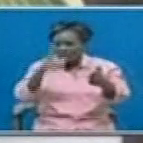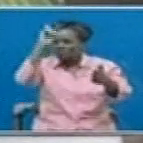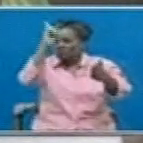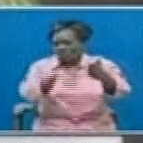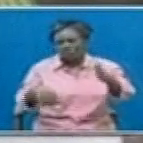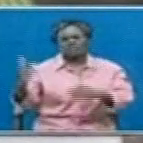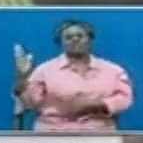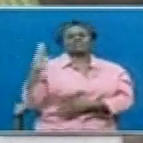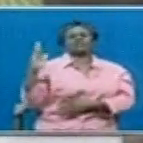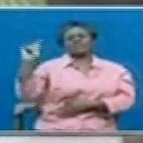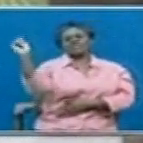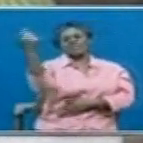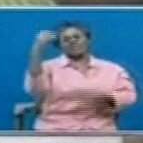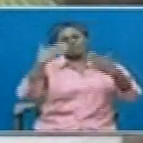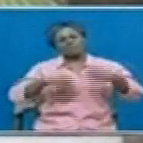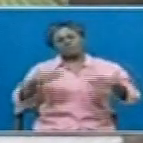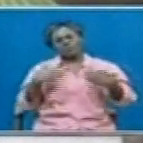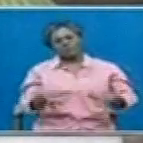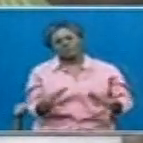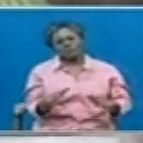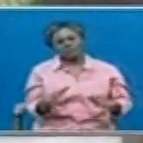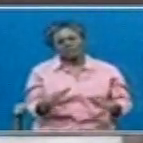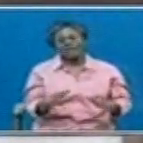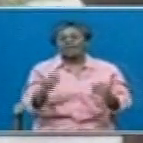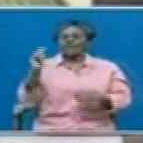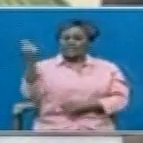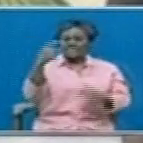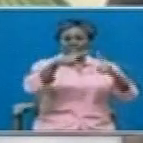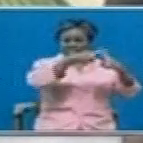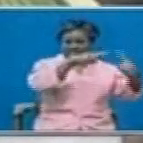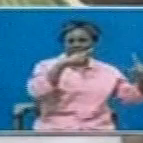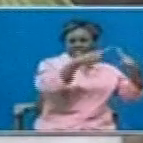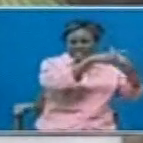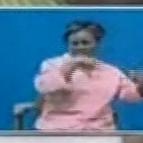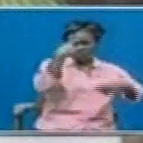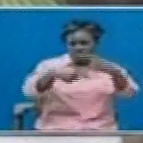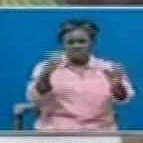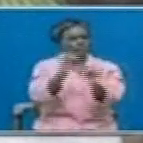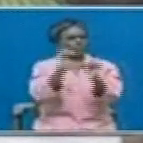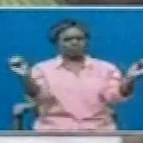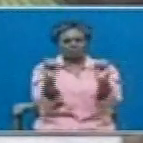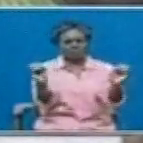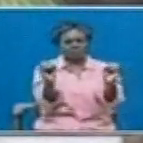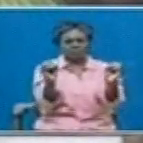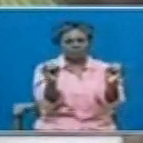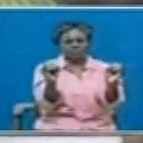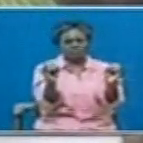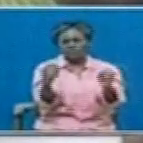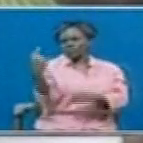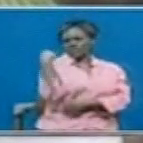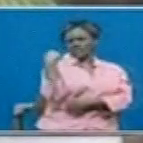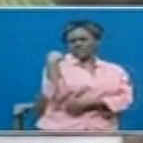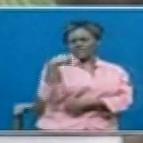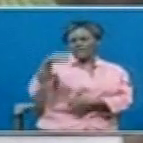mambo ya usalama ya Wakenya. Ili Wakenya wasiwawe bila wamekuwa wakiwana wawa. Juzi